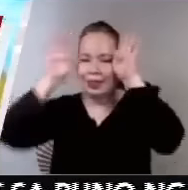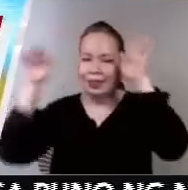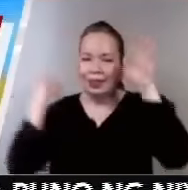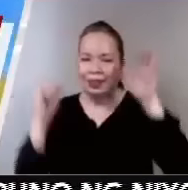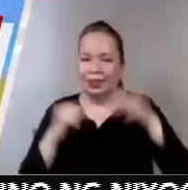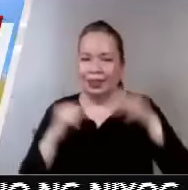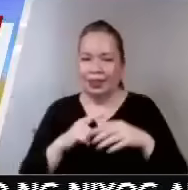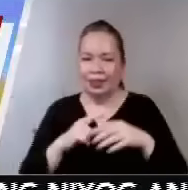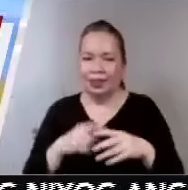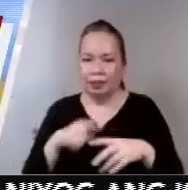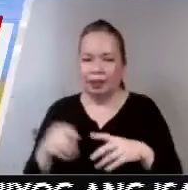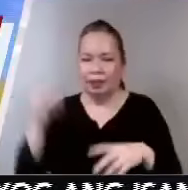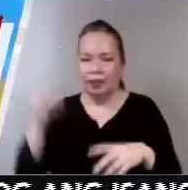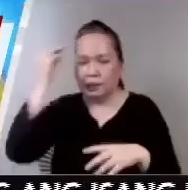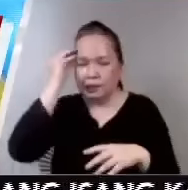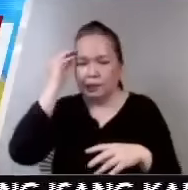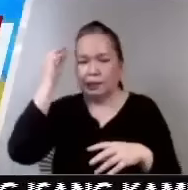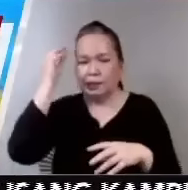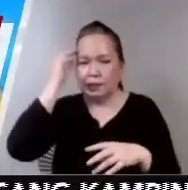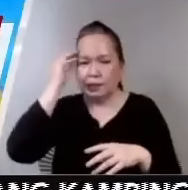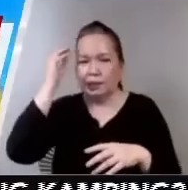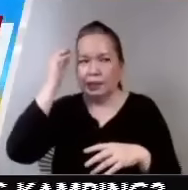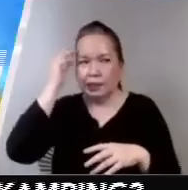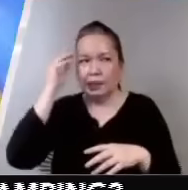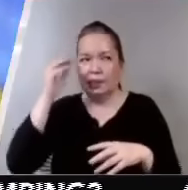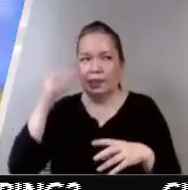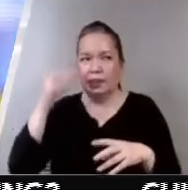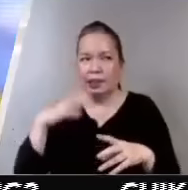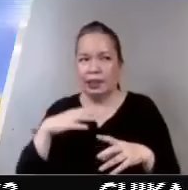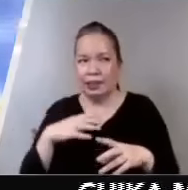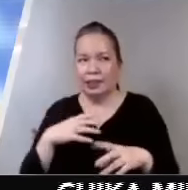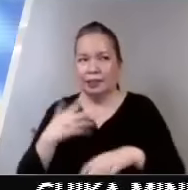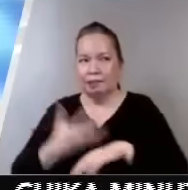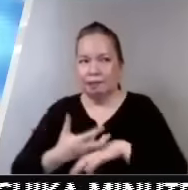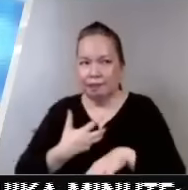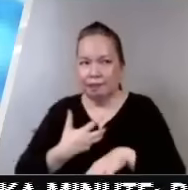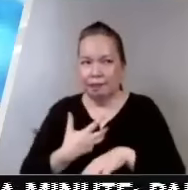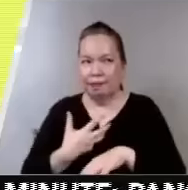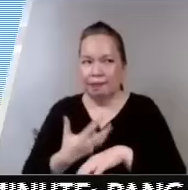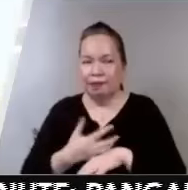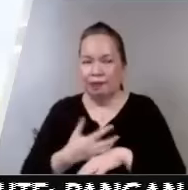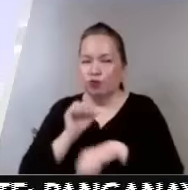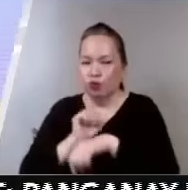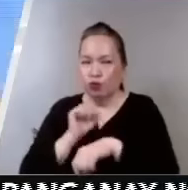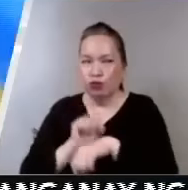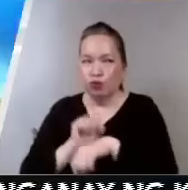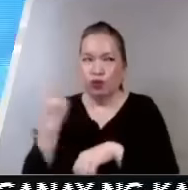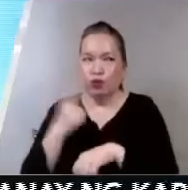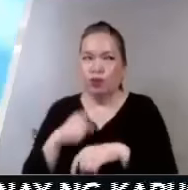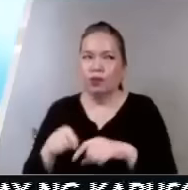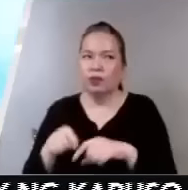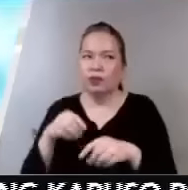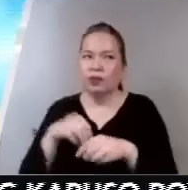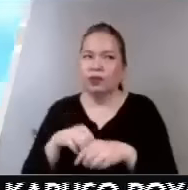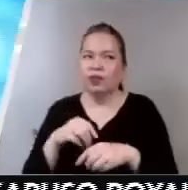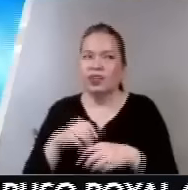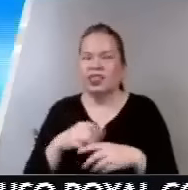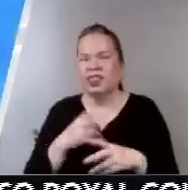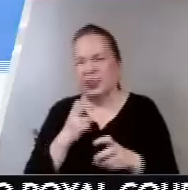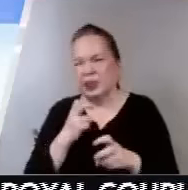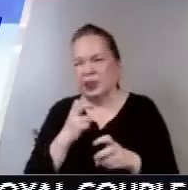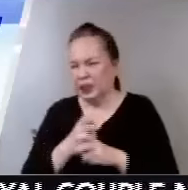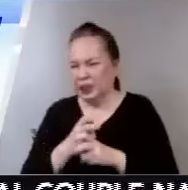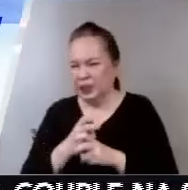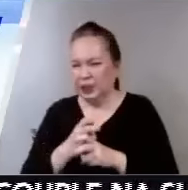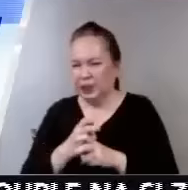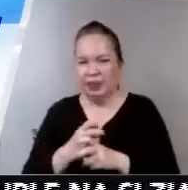ko paulit-ulit nung mag-start yung race na yun. Setup lang to, trabaho lang to. Pero hindi, parang kayo ko rin talaga ituloy eh. Pero yun